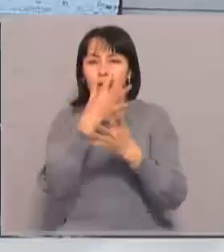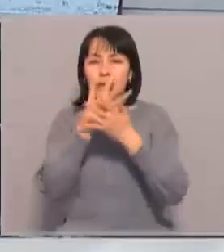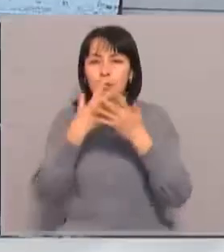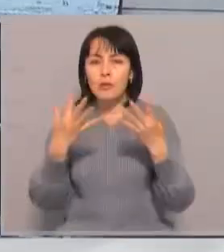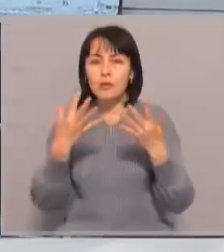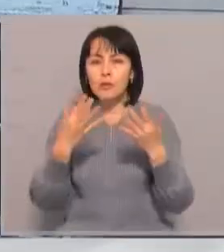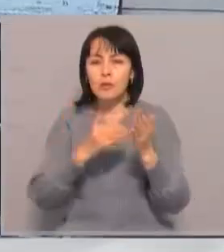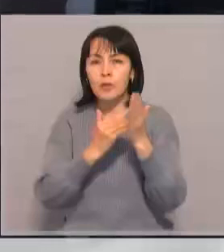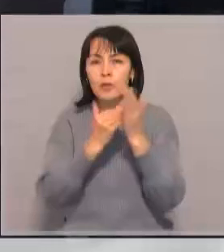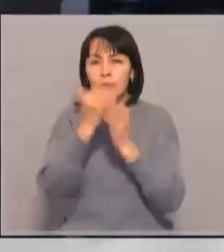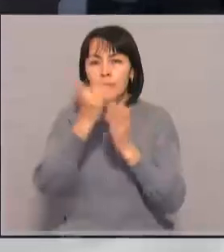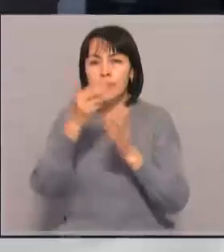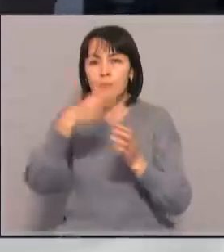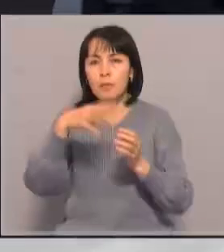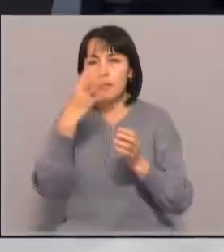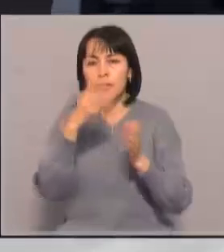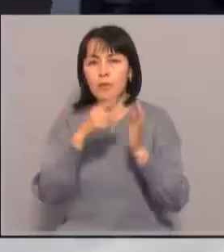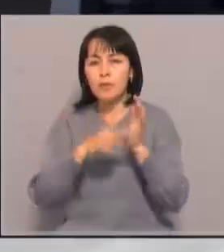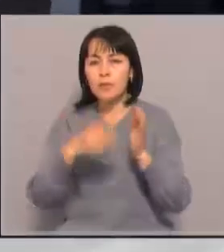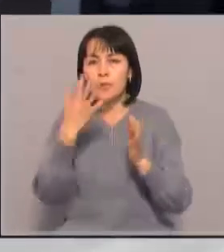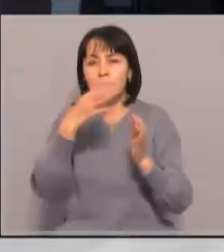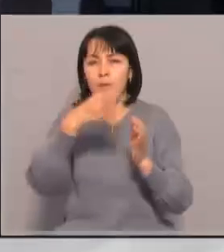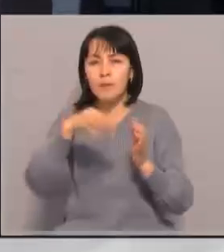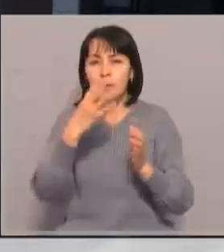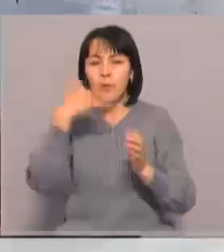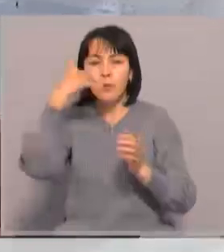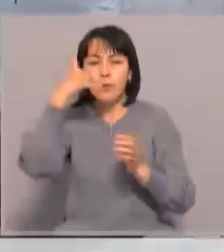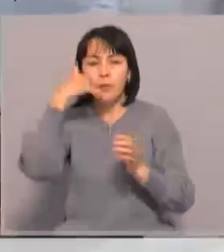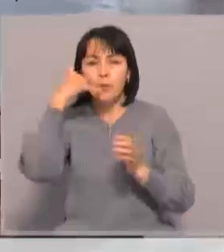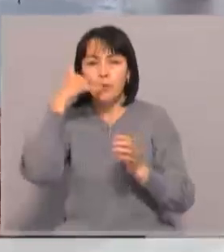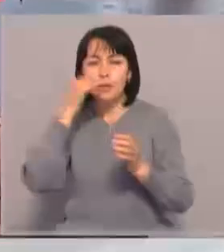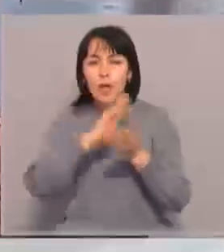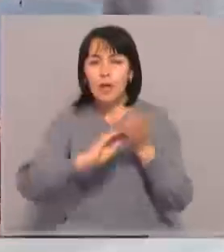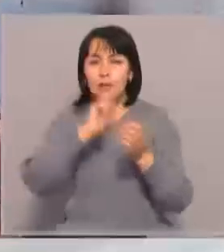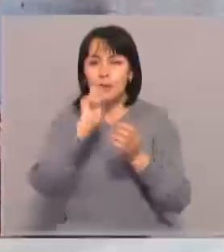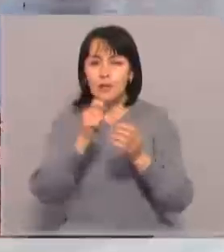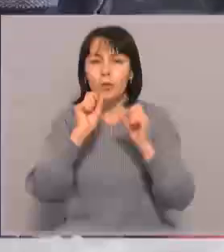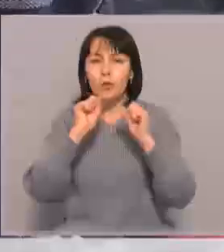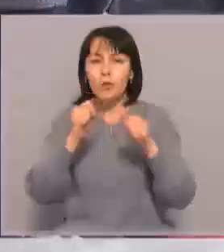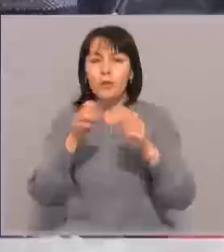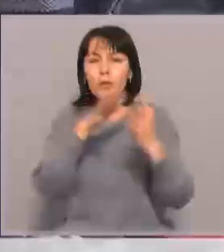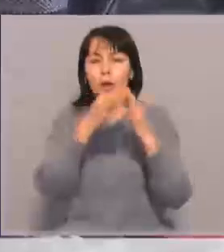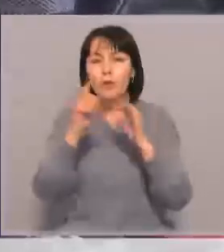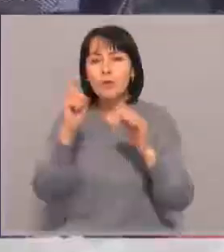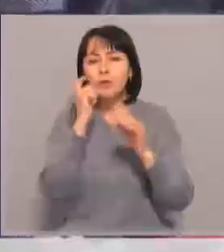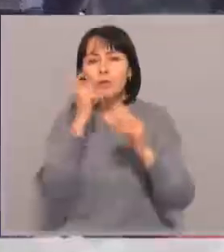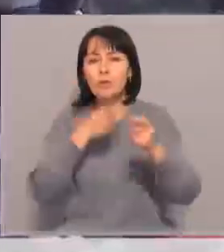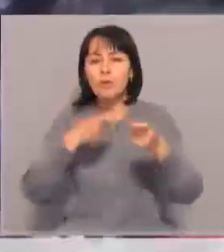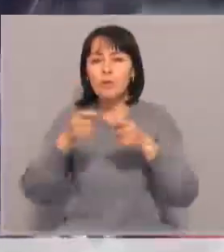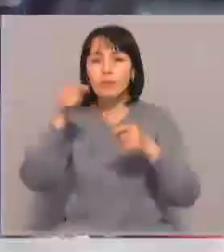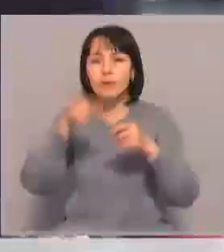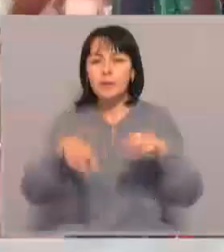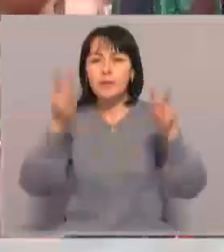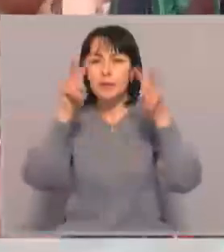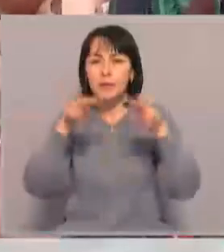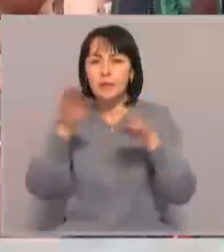бағасы негізсіз көтерілсе, 24-75-41 нөміріне қоңырау шалып, арыз тастай алады. Ауыл шаруашылығы басқармасы тиісті